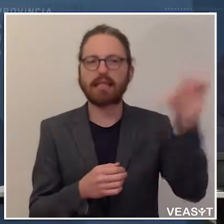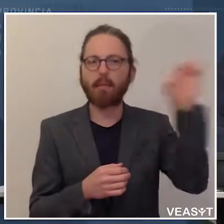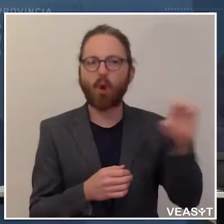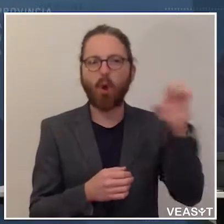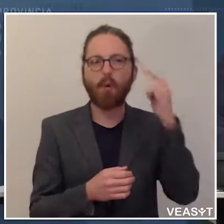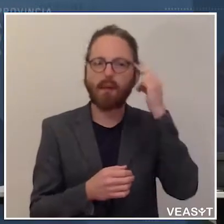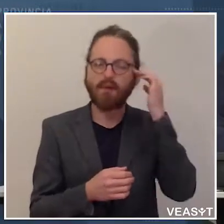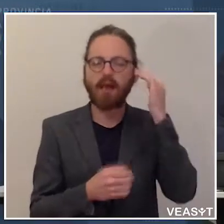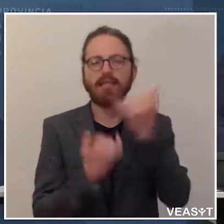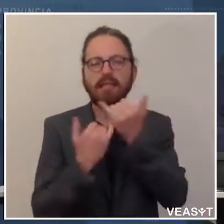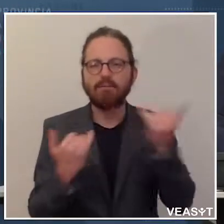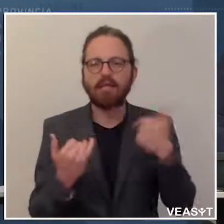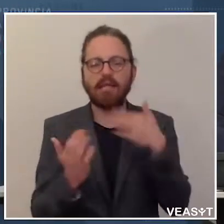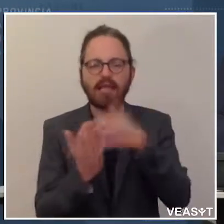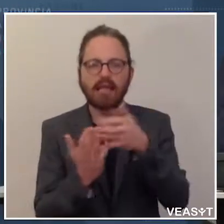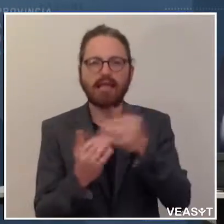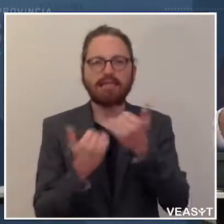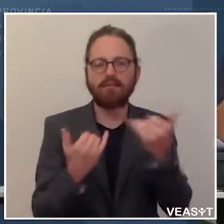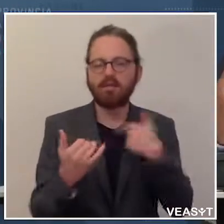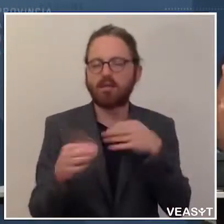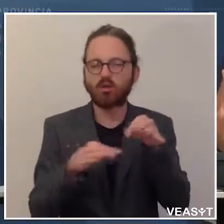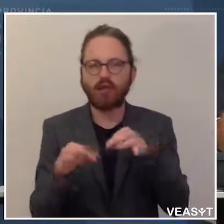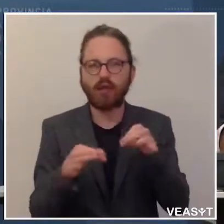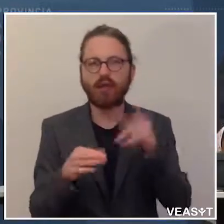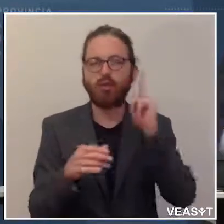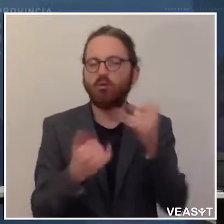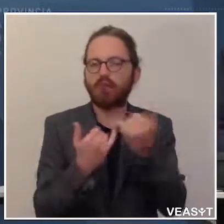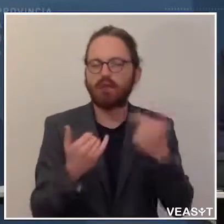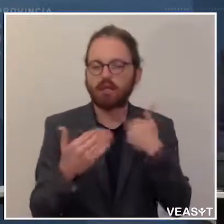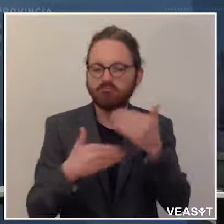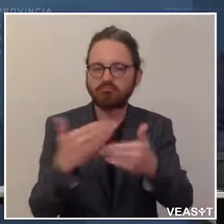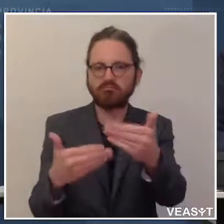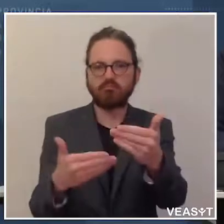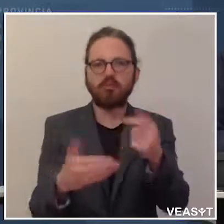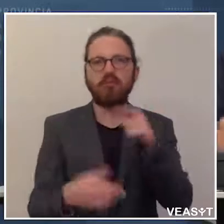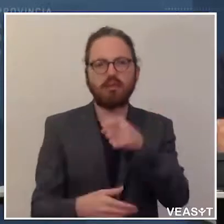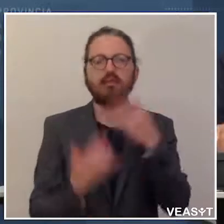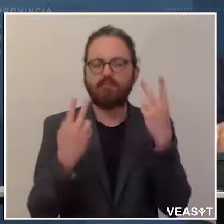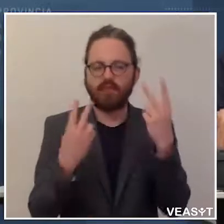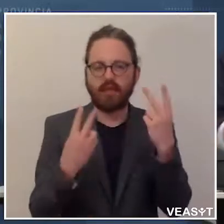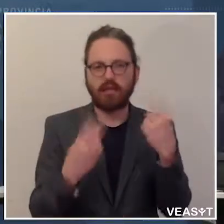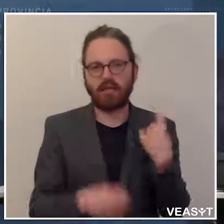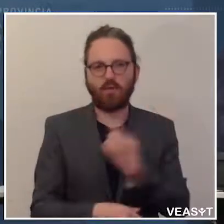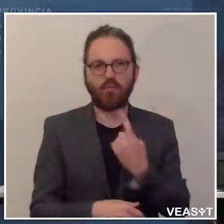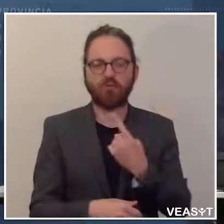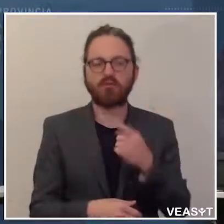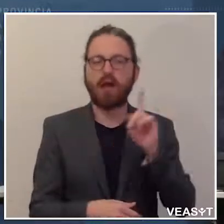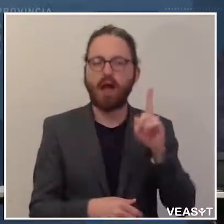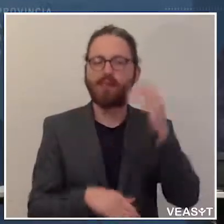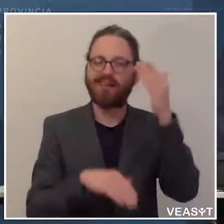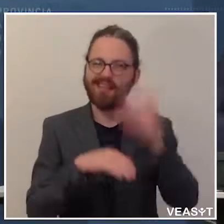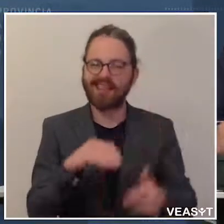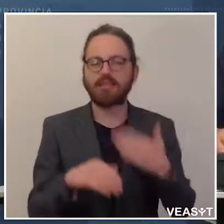povertà o di situazioni utenza mite avvia in fuga documenti a tessuta sloan senza visti